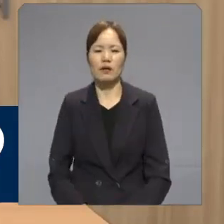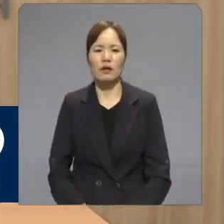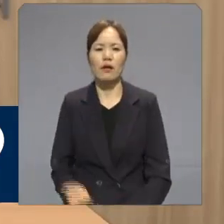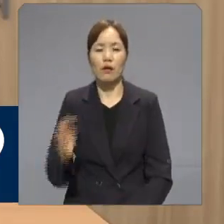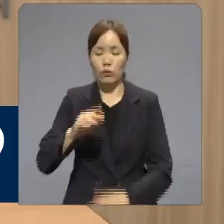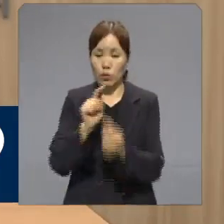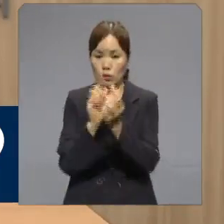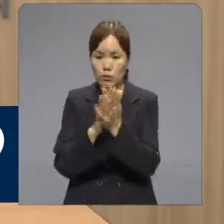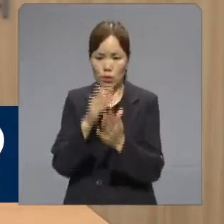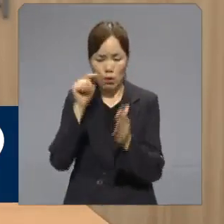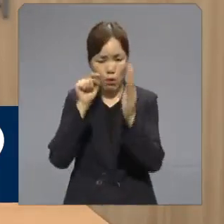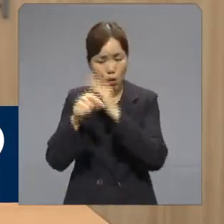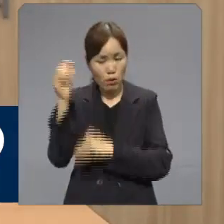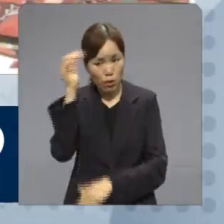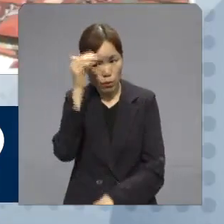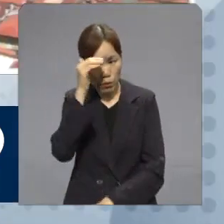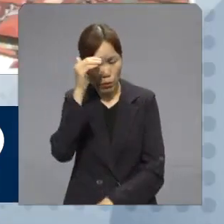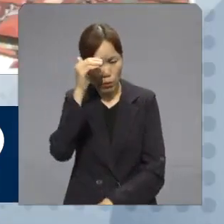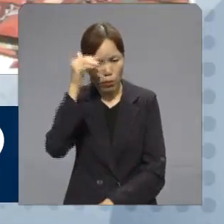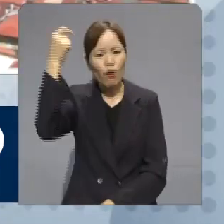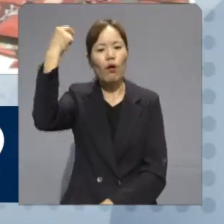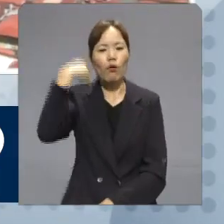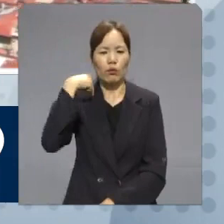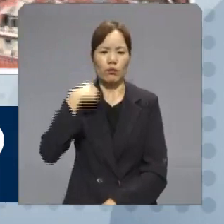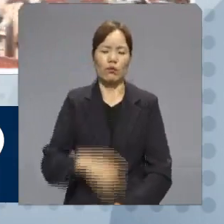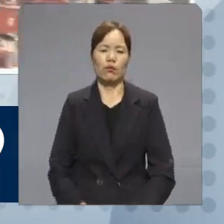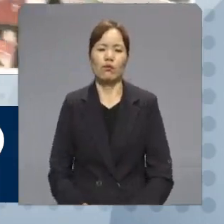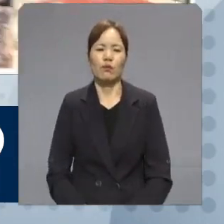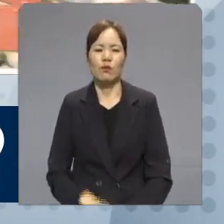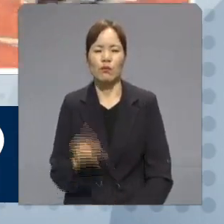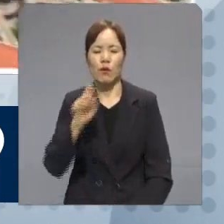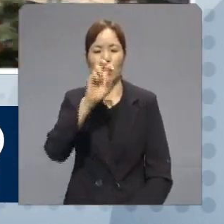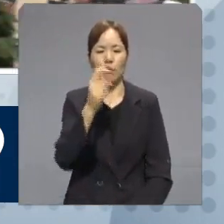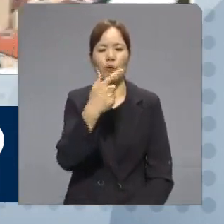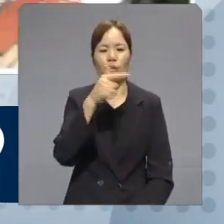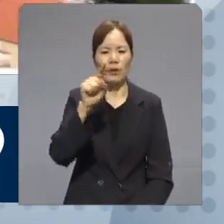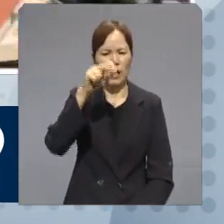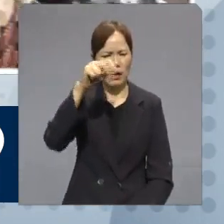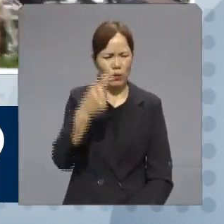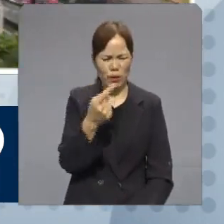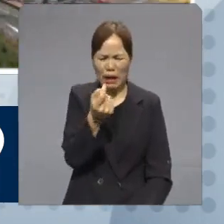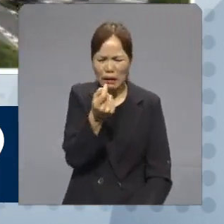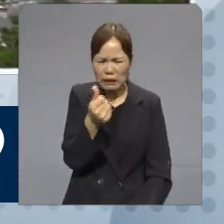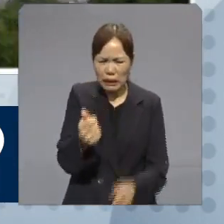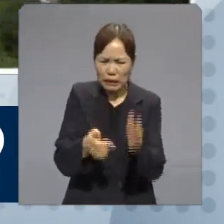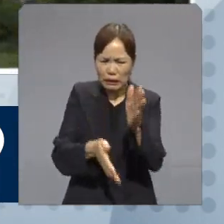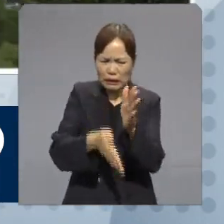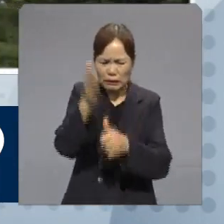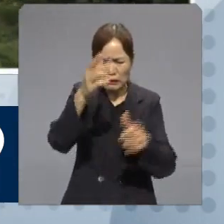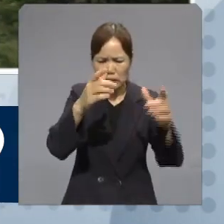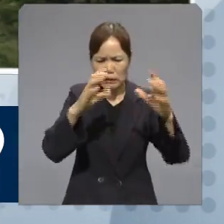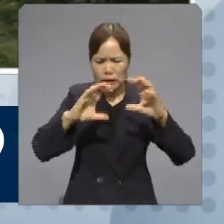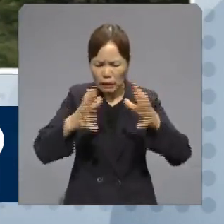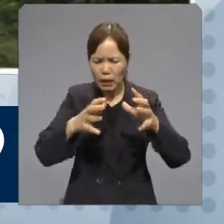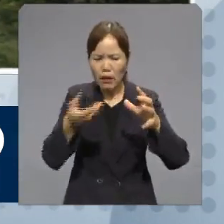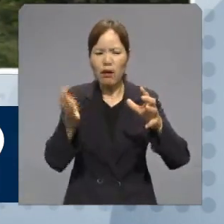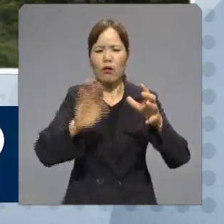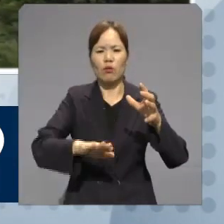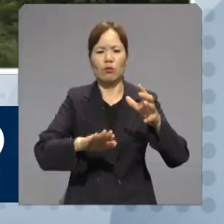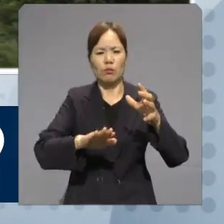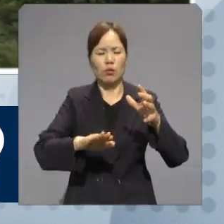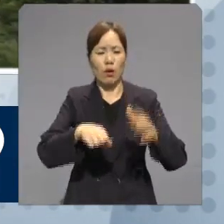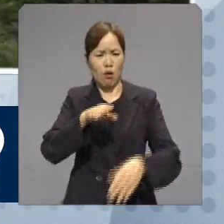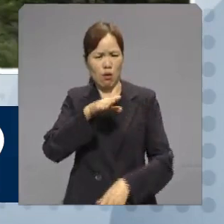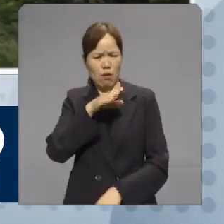현장을 보면서 실감할 수가 있었습니다 아 모나코라는 작은 시 국가인데 이것이